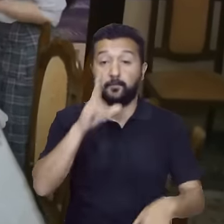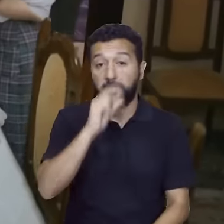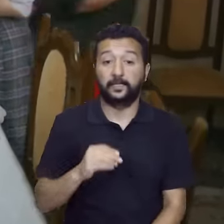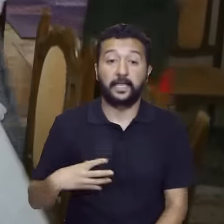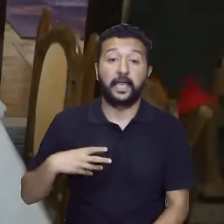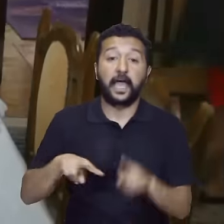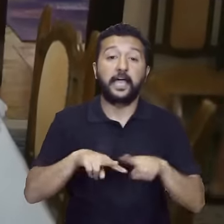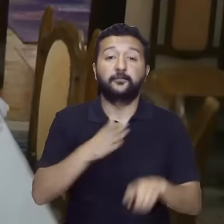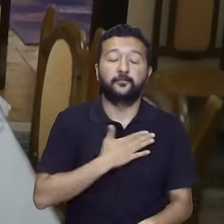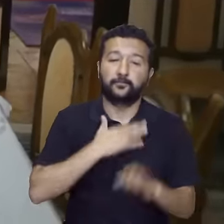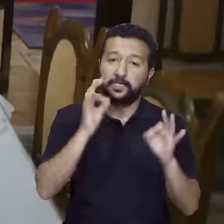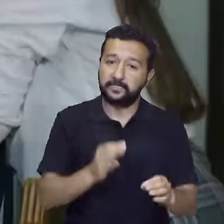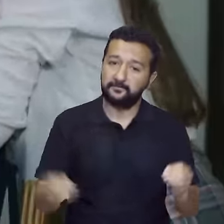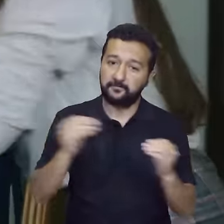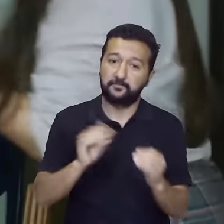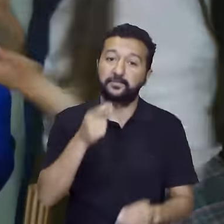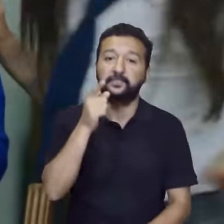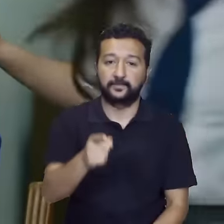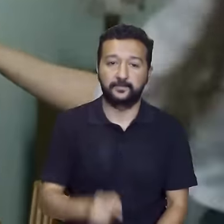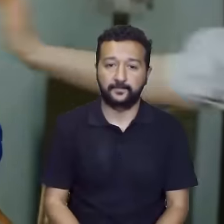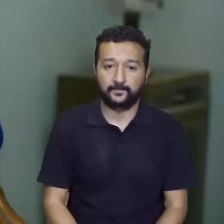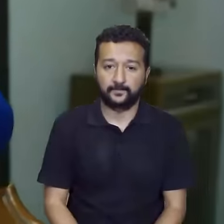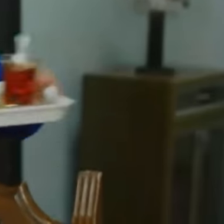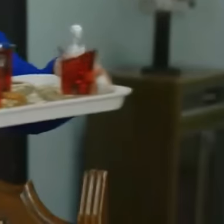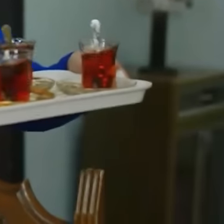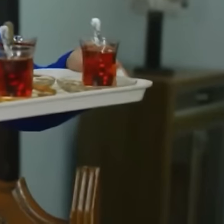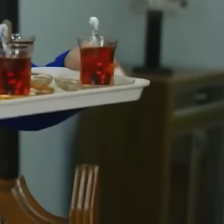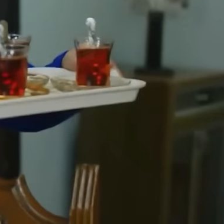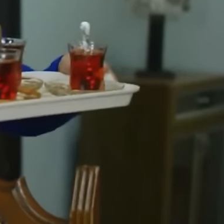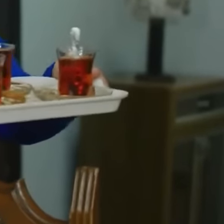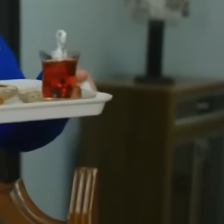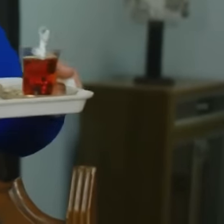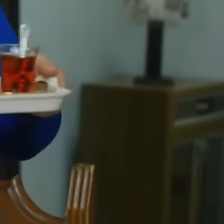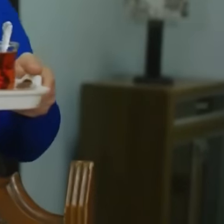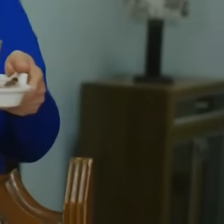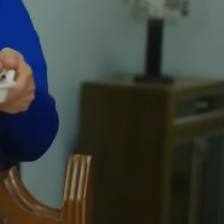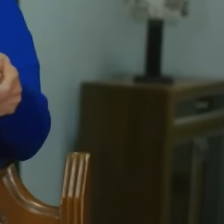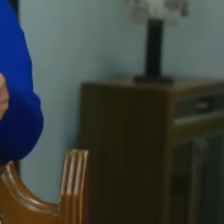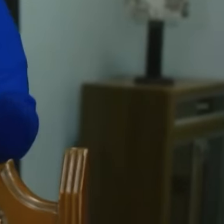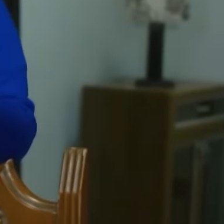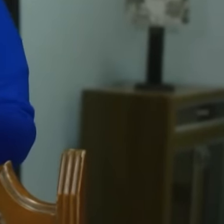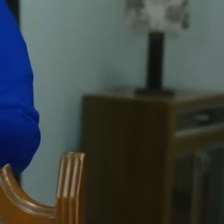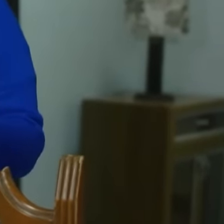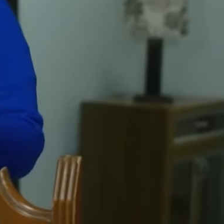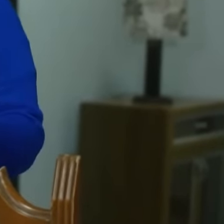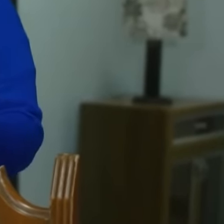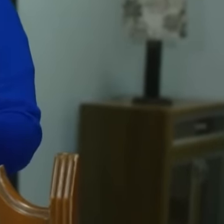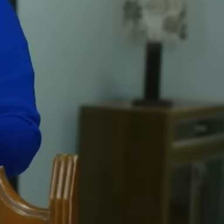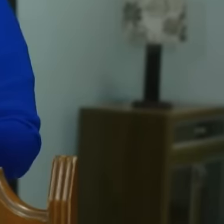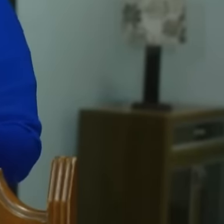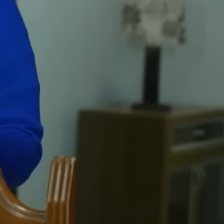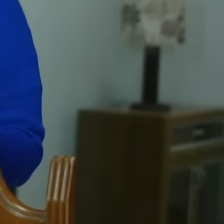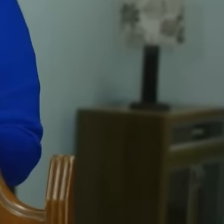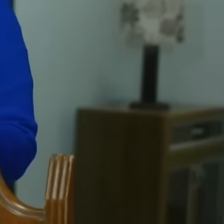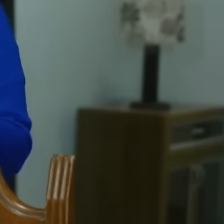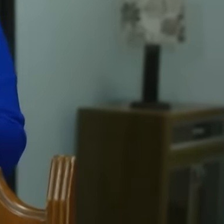bayıldım. Adiloşum yine tavansın. Çay tepsisi elinde kaldı. Masayı silip süpürmüşler. Adile omuz